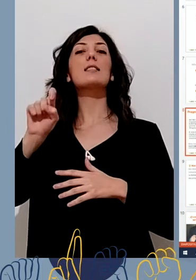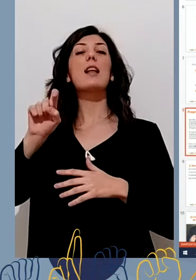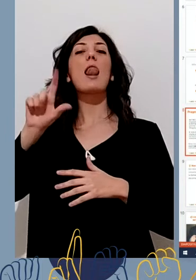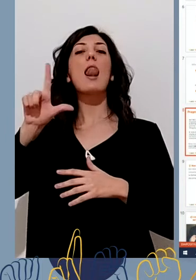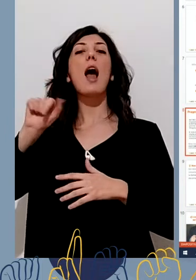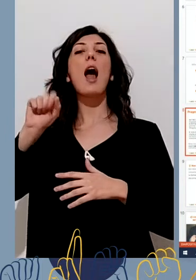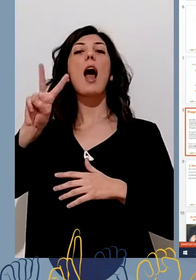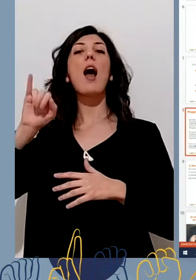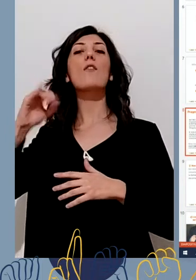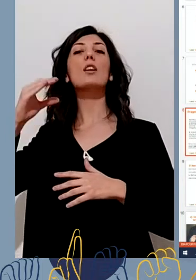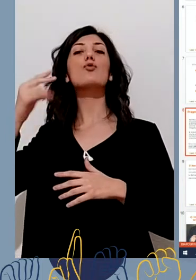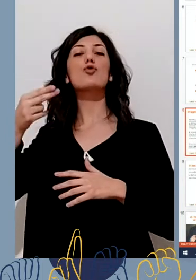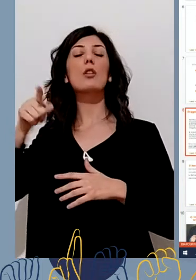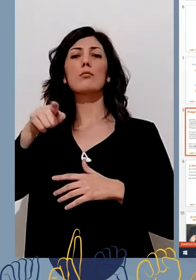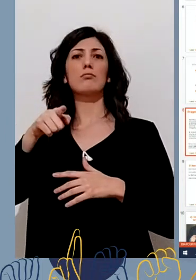individuato